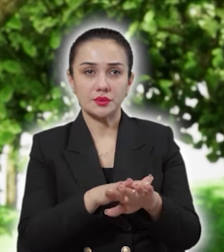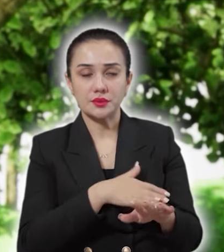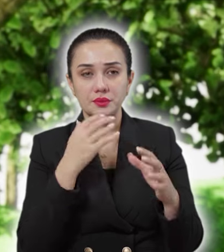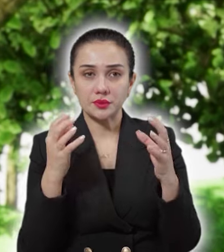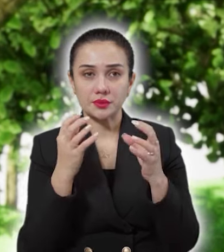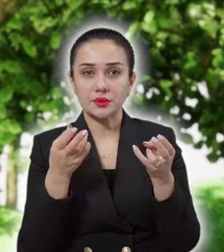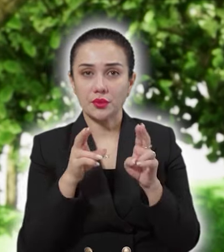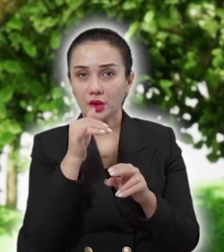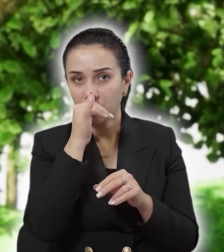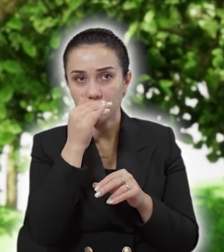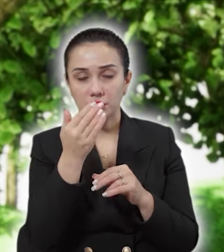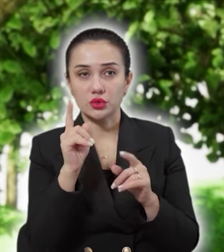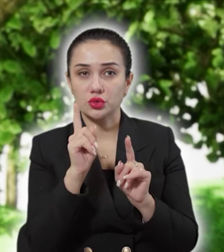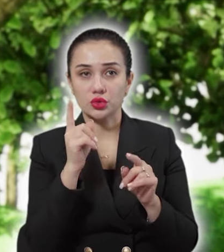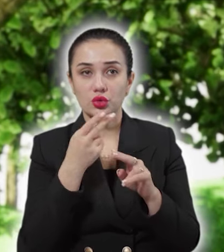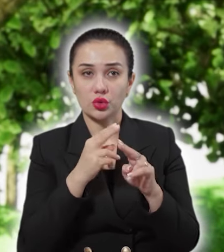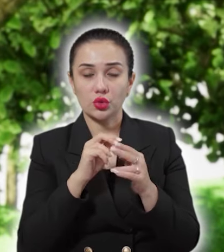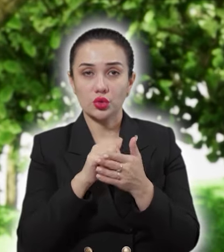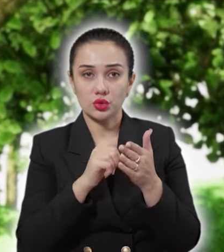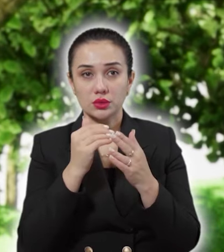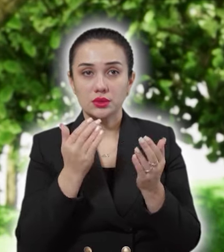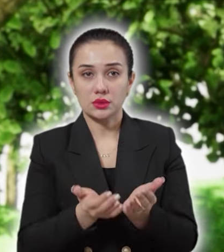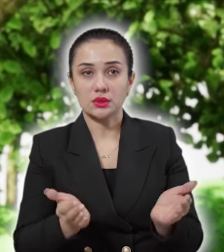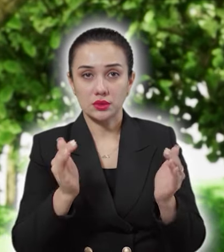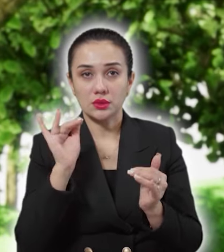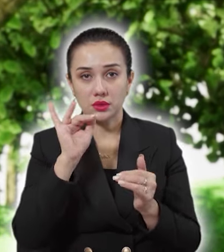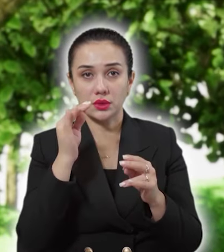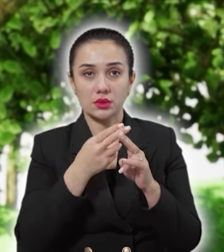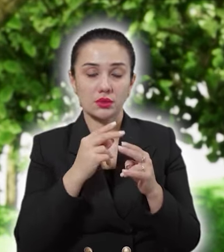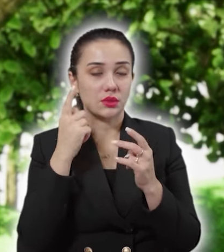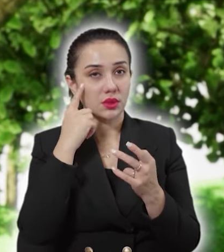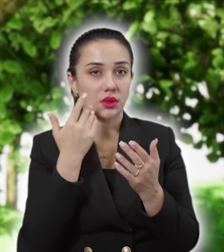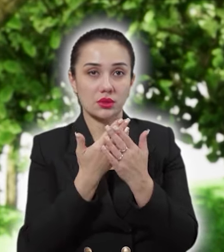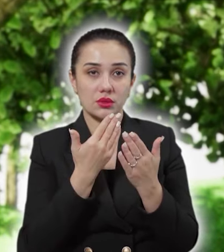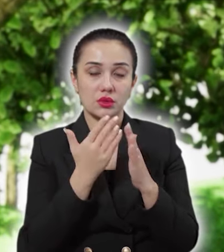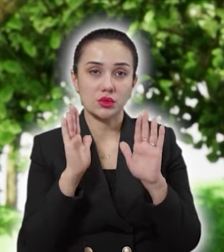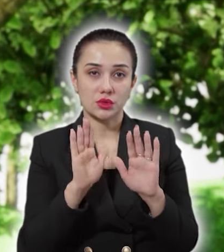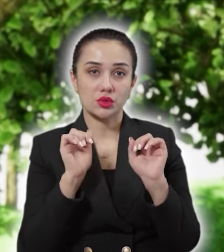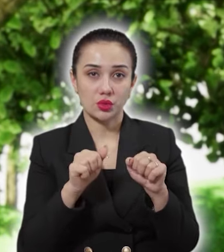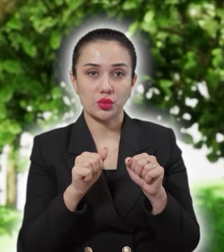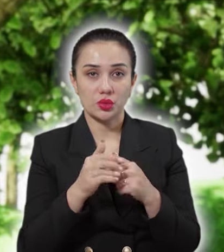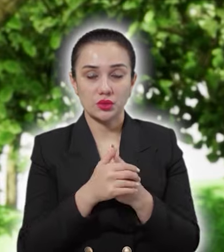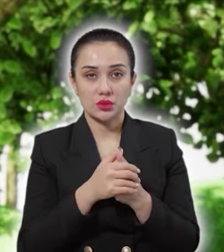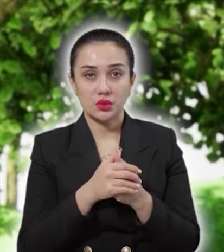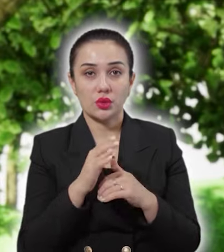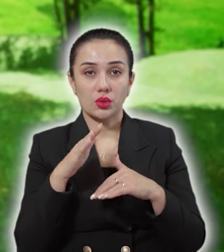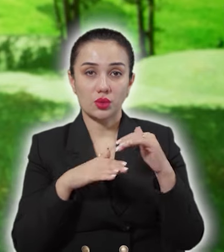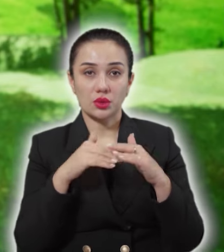uzoq yillar davomida saqlanib qola olmaydi. Shuning uchun savat to'qish tarixi haqida taxmin qilish mumkin